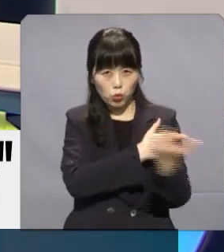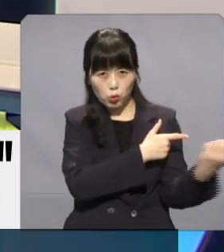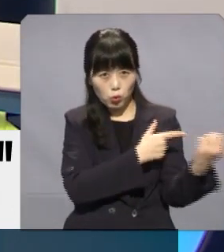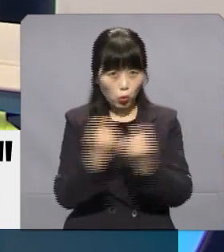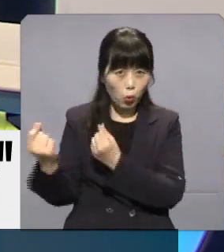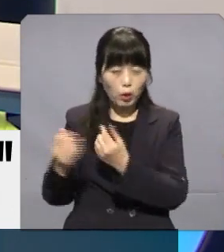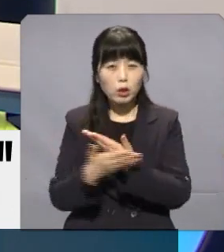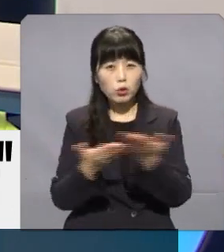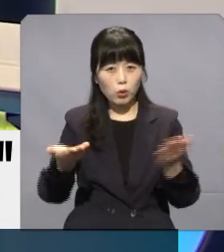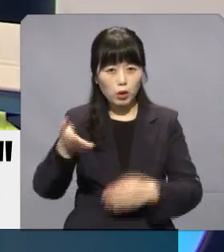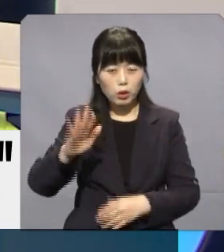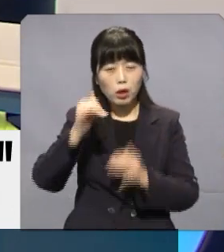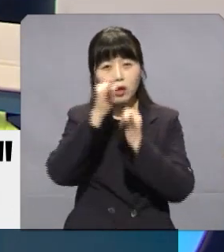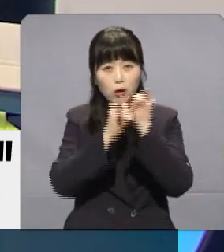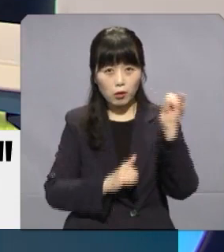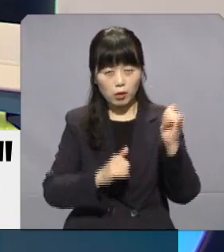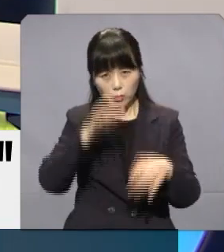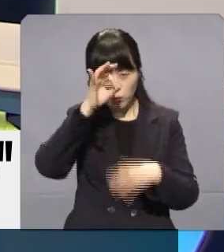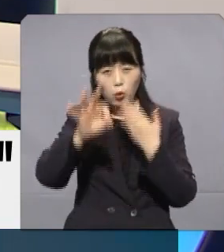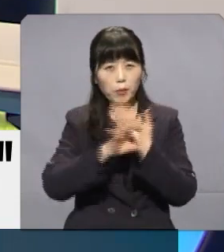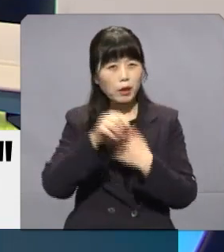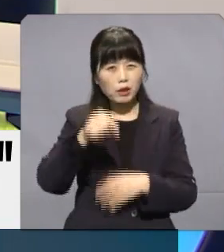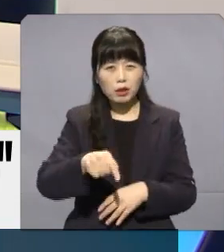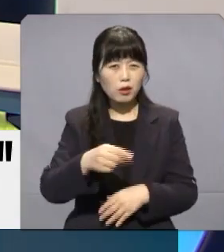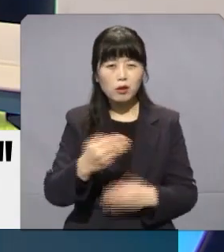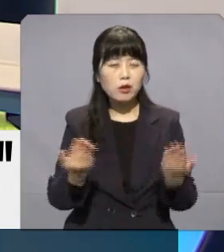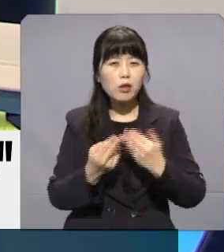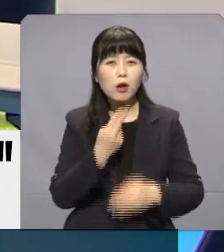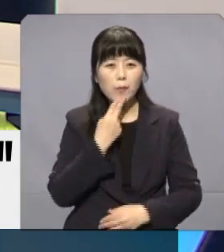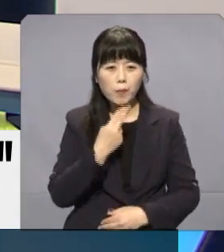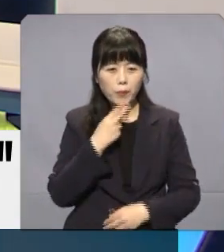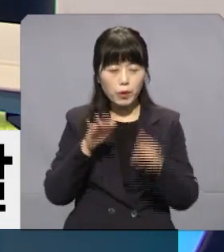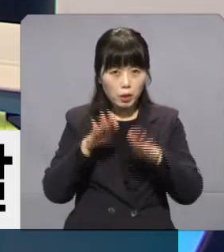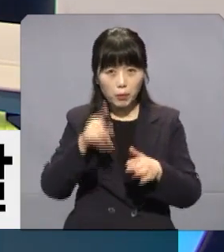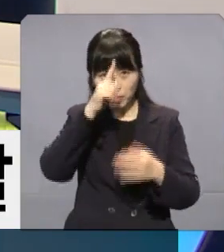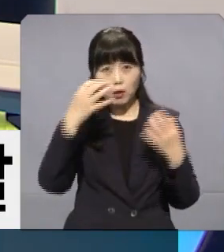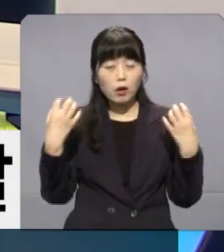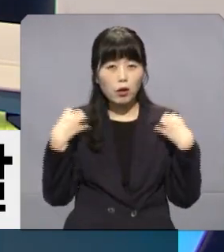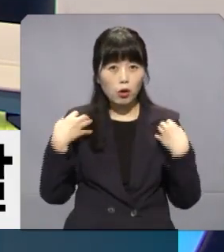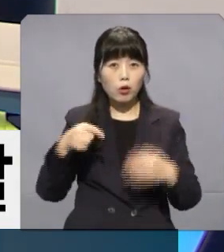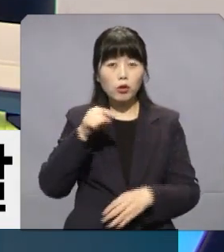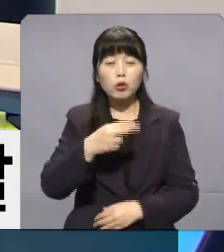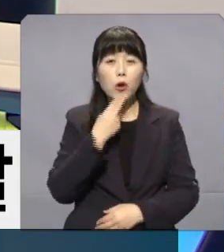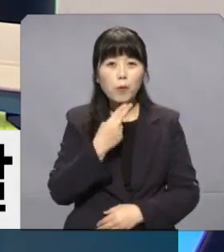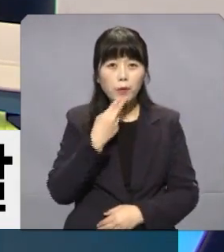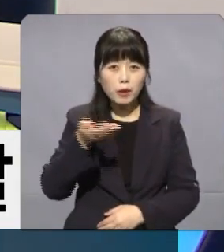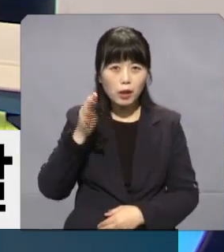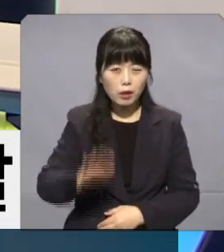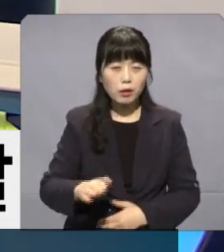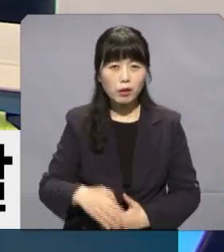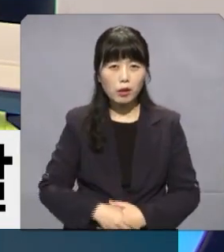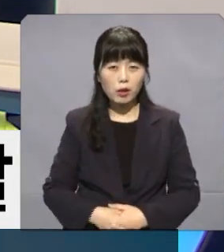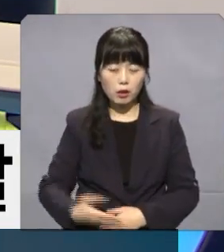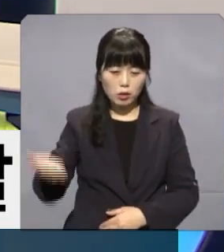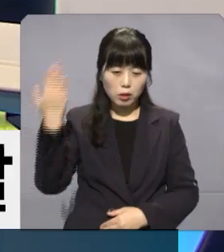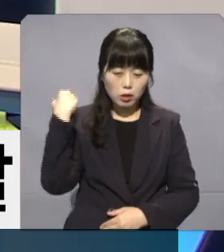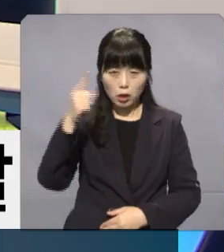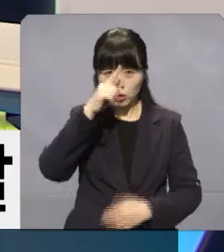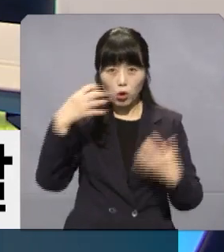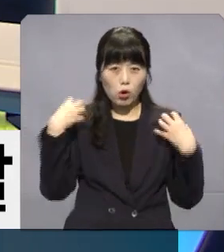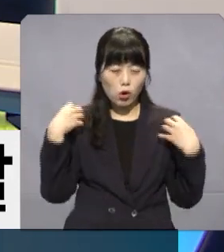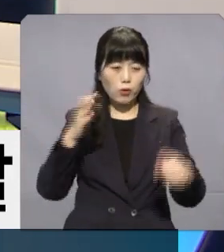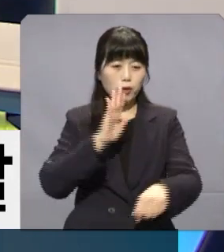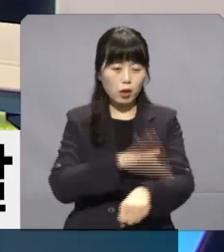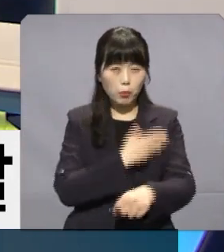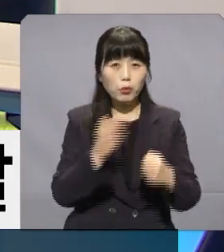근데 역대 역사적으로 그런 일이 일어나지는 않았잖아요 그럼 이번 정권 그렇게 하지 않아야 하는데 지난 정권에서 잘못했으니까